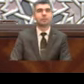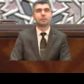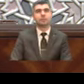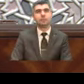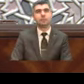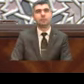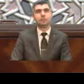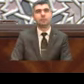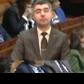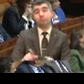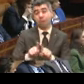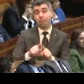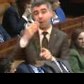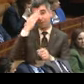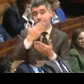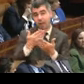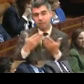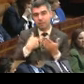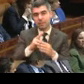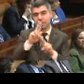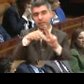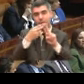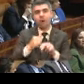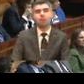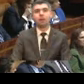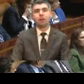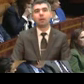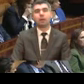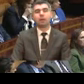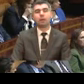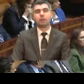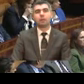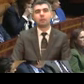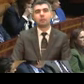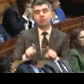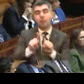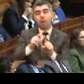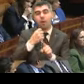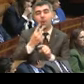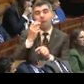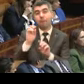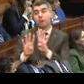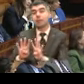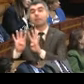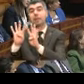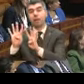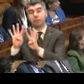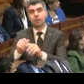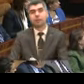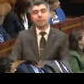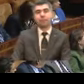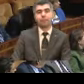السيد الوزير، تنتفهموا الجواب ديالكم. اللي بغيت نقول لك السيد الوزير، راه منذ 2018 بدات الاعمال